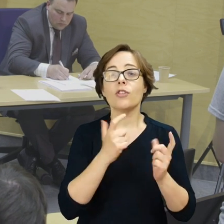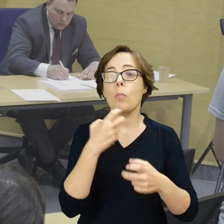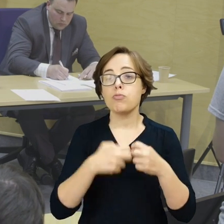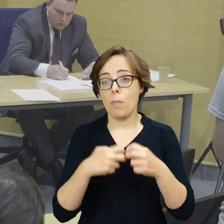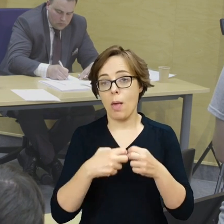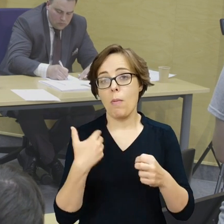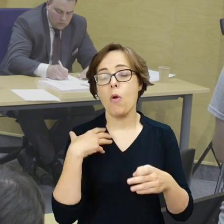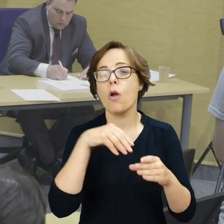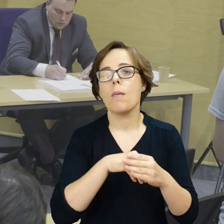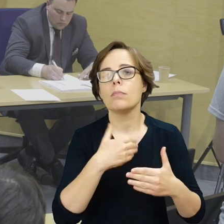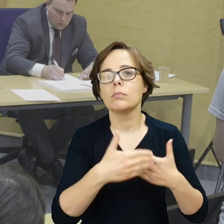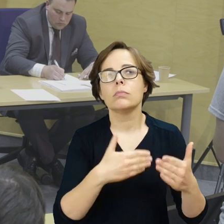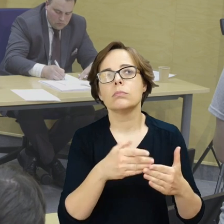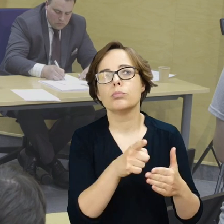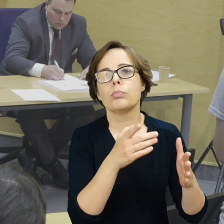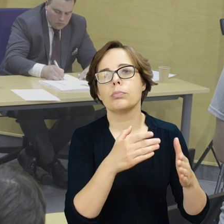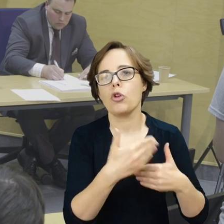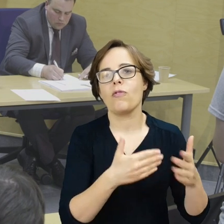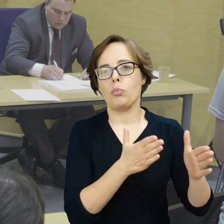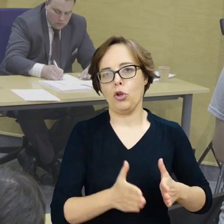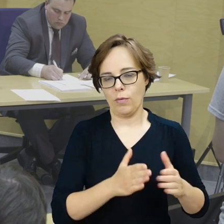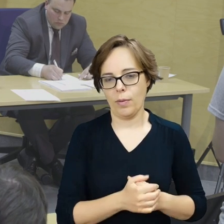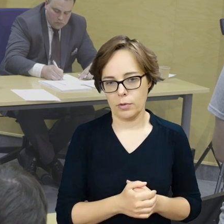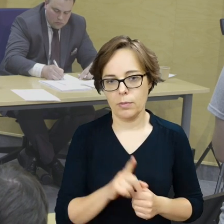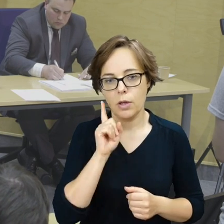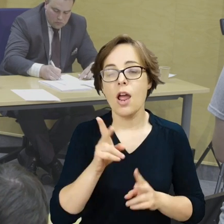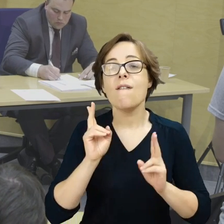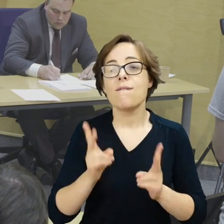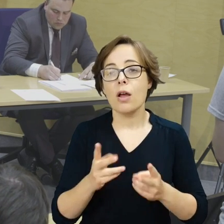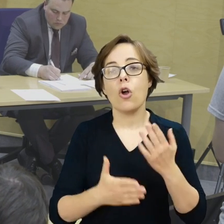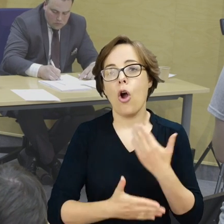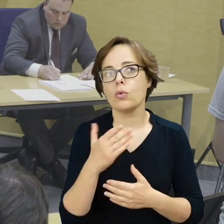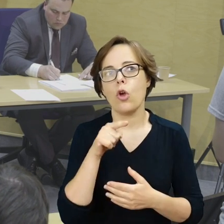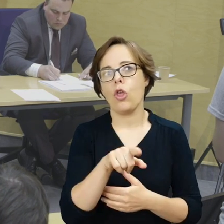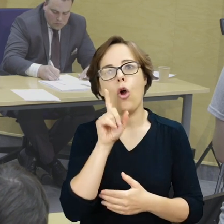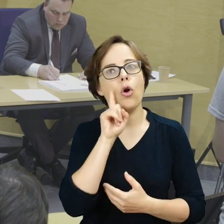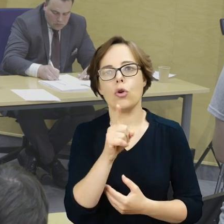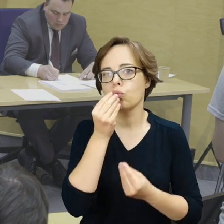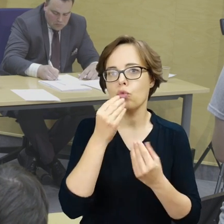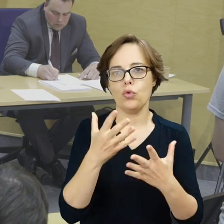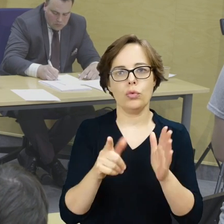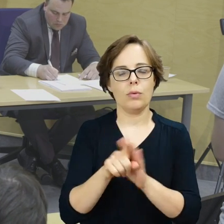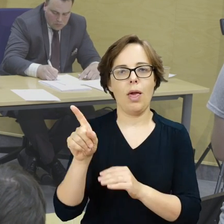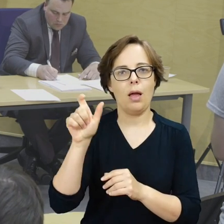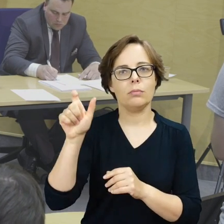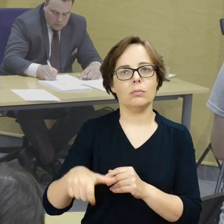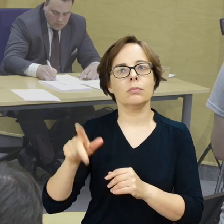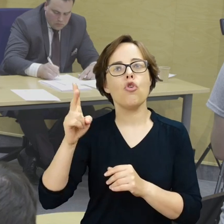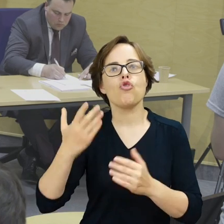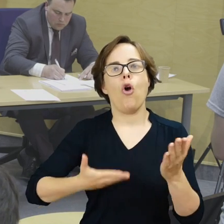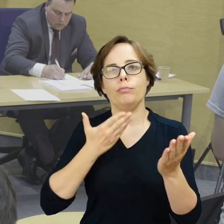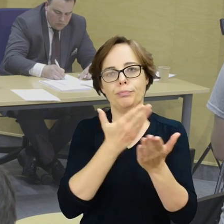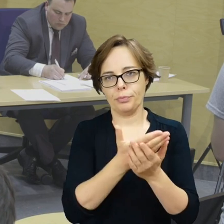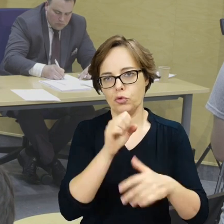mówię przeciwnie. Fakty dowodzą, że to nie był ósmy cud świata dla powodów idących do sądu, bo